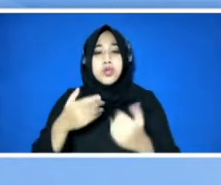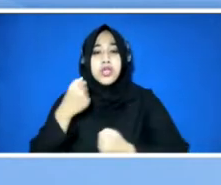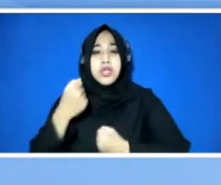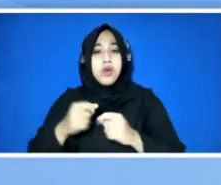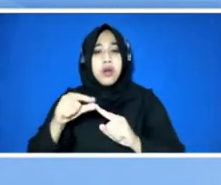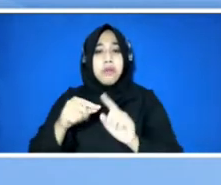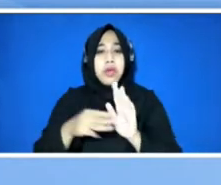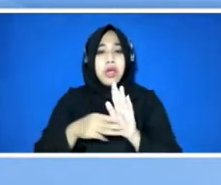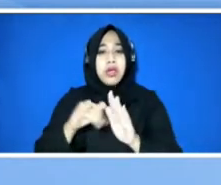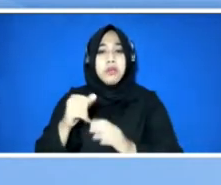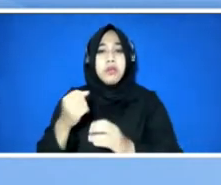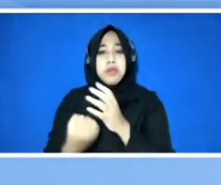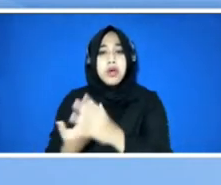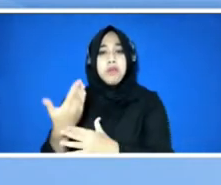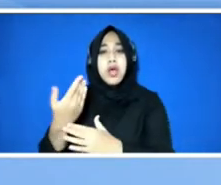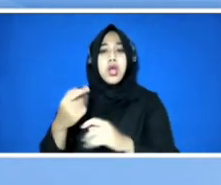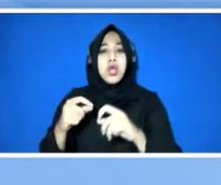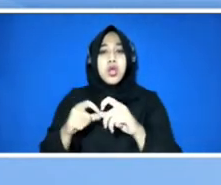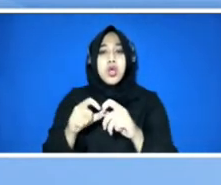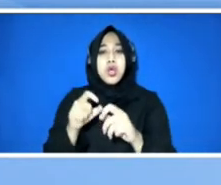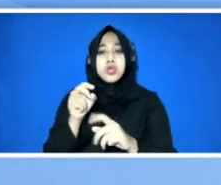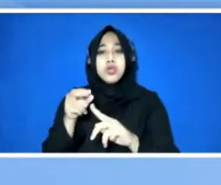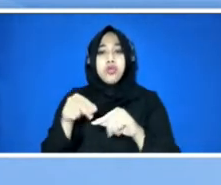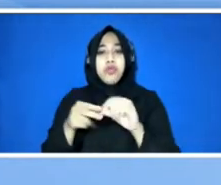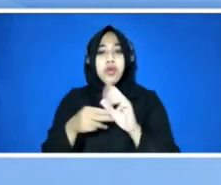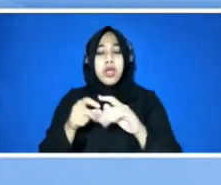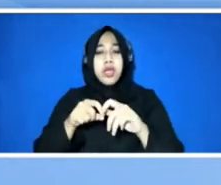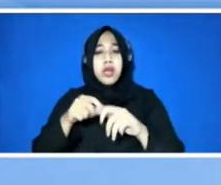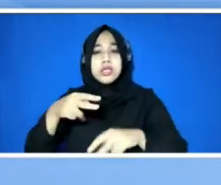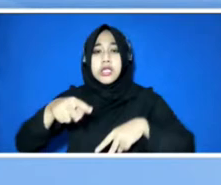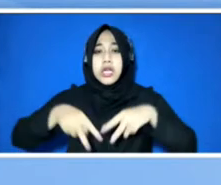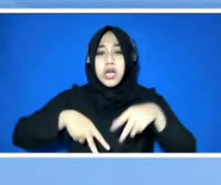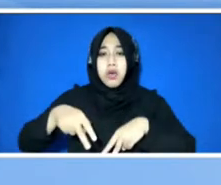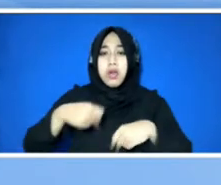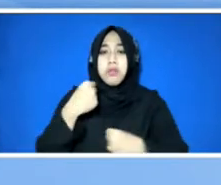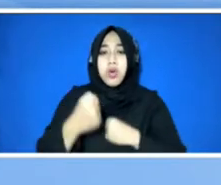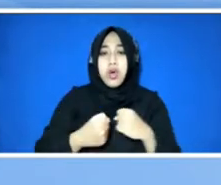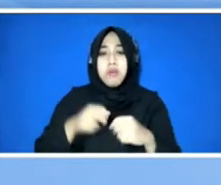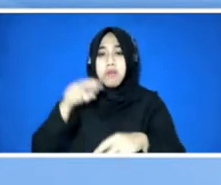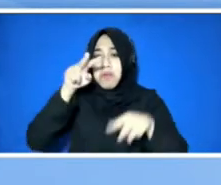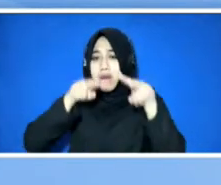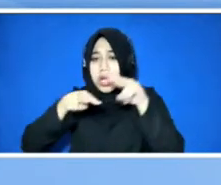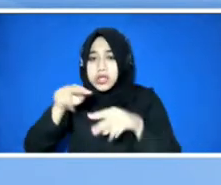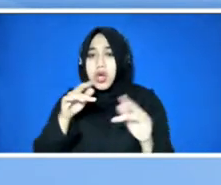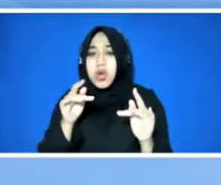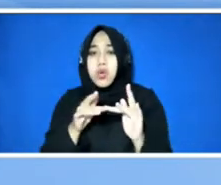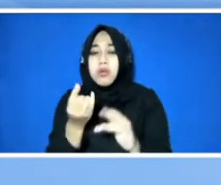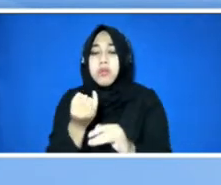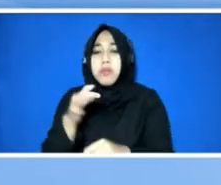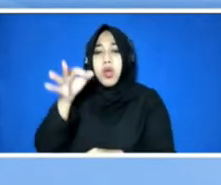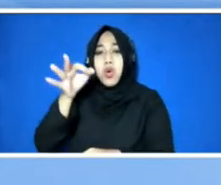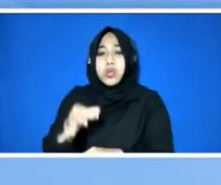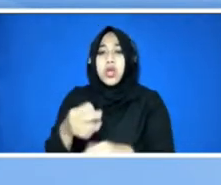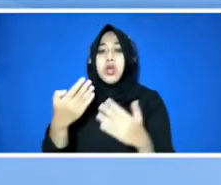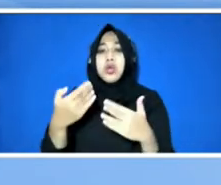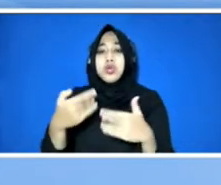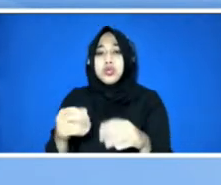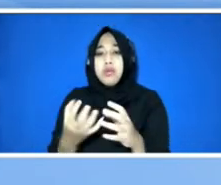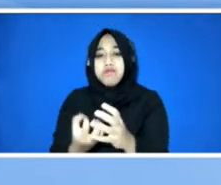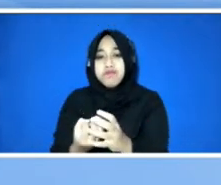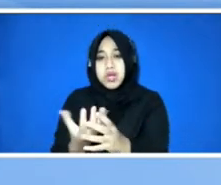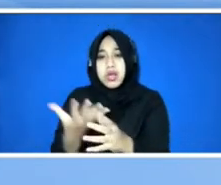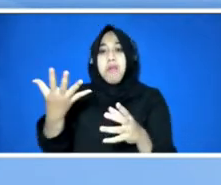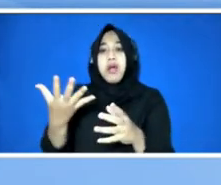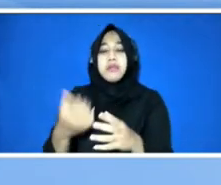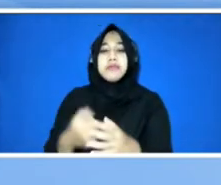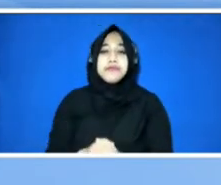dan pengembang surveillance-nya, menjadikan relawan-relawan ini juga melakukan pelacakan kontak di beberapa kota, sudah mulai berkembang. Nah, memang